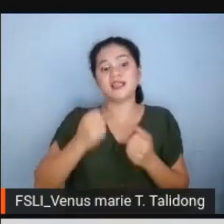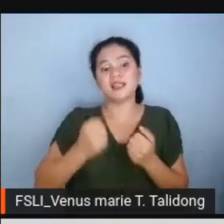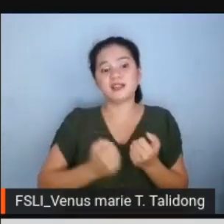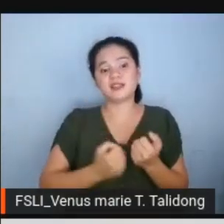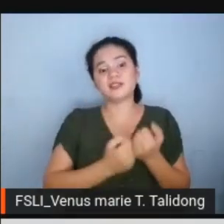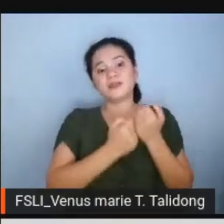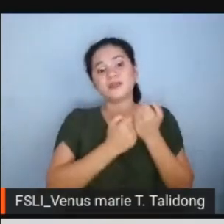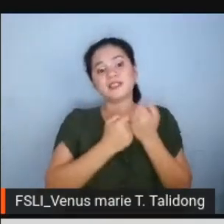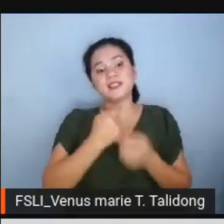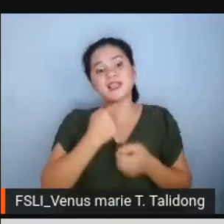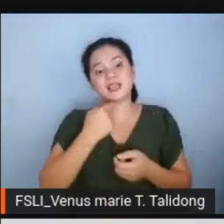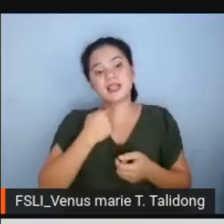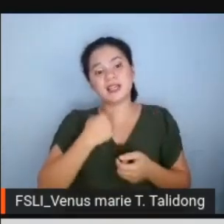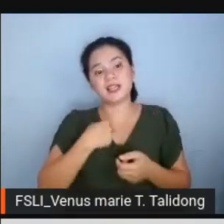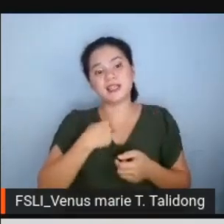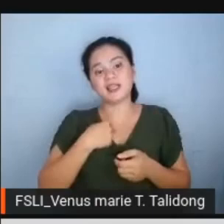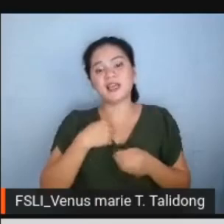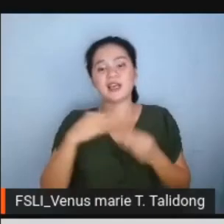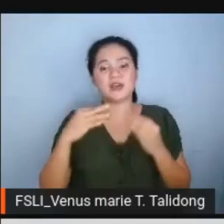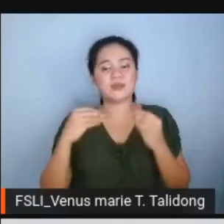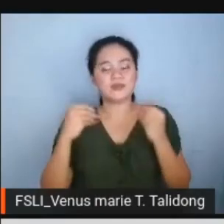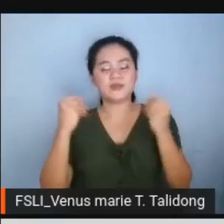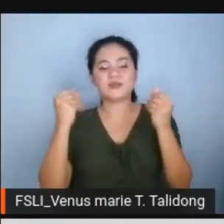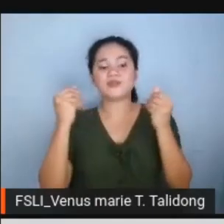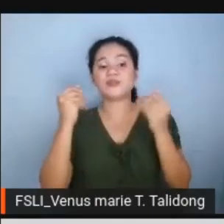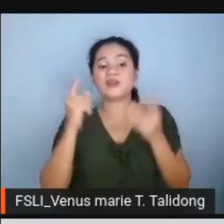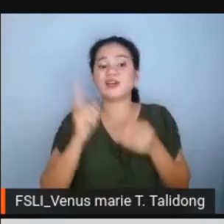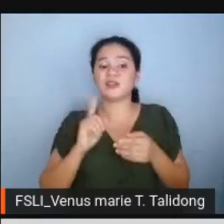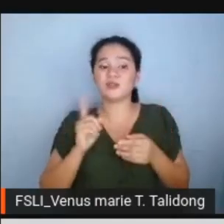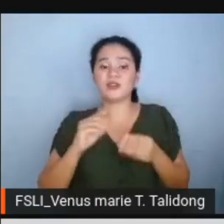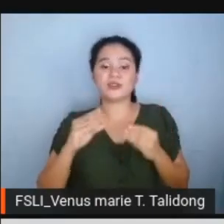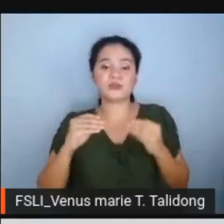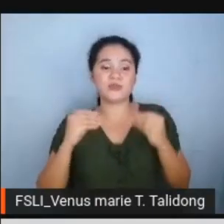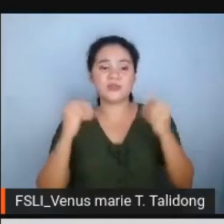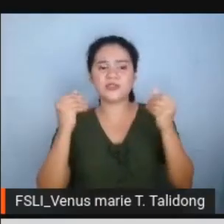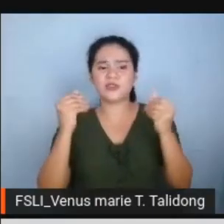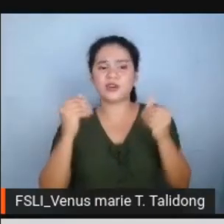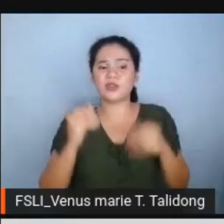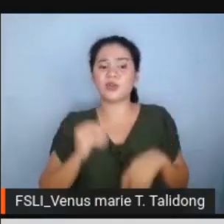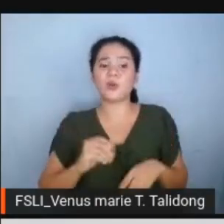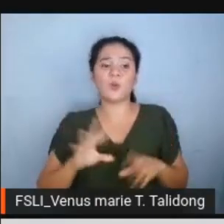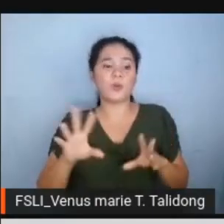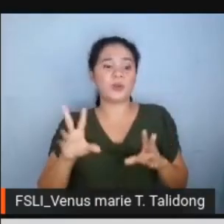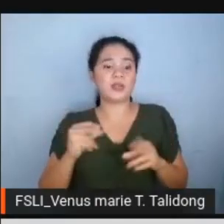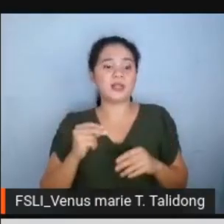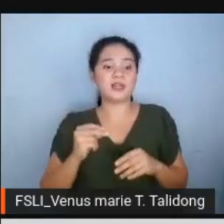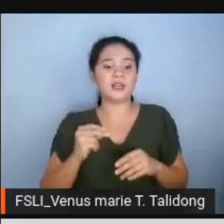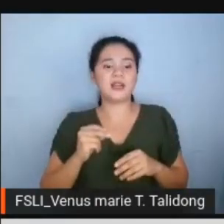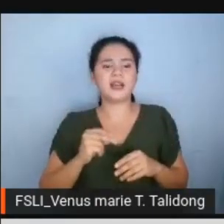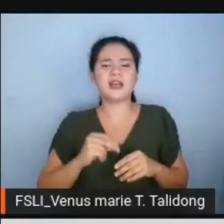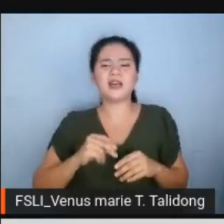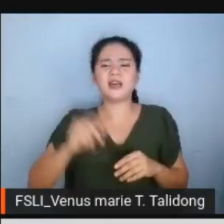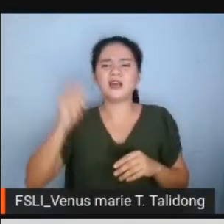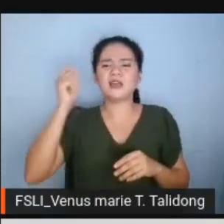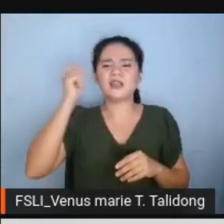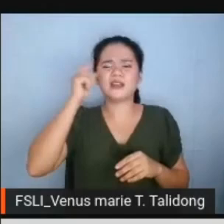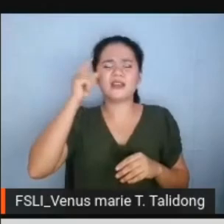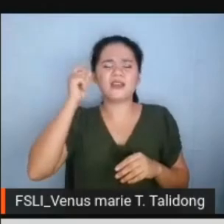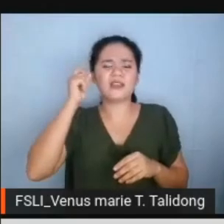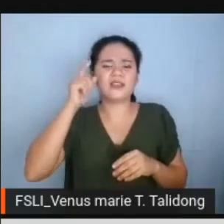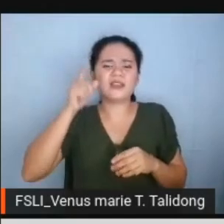away. Kumbaga, hindi sila masyadong nag-isip muna kung ano bang mangyayari sa akin when I grow up, kung ano